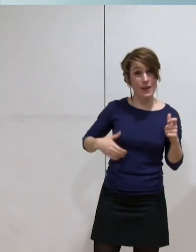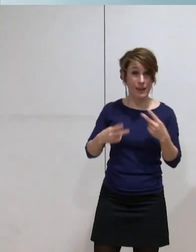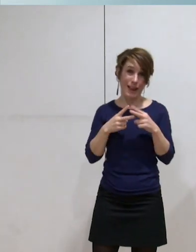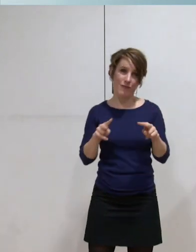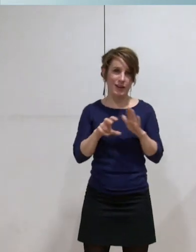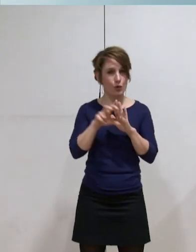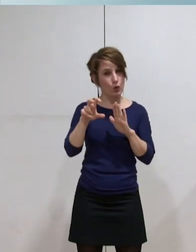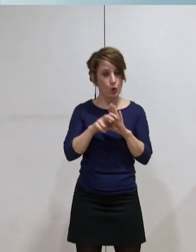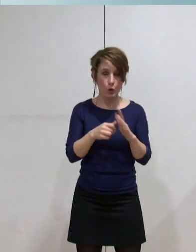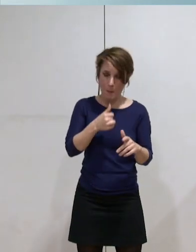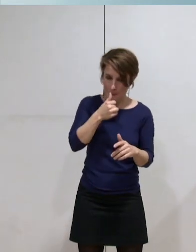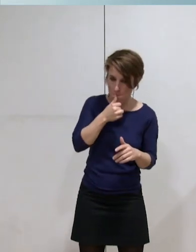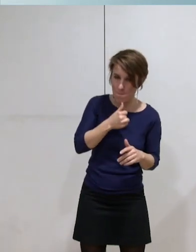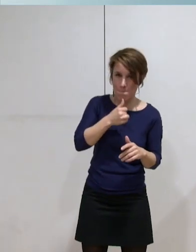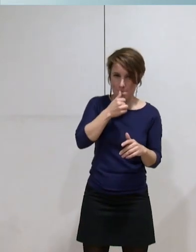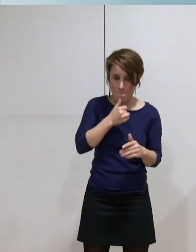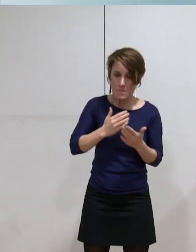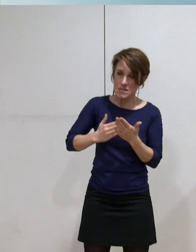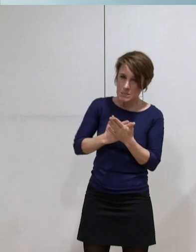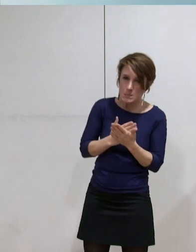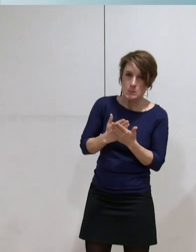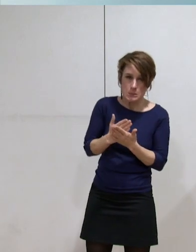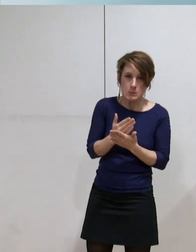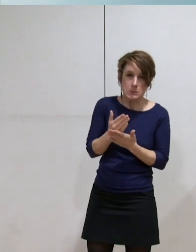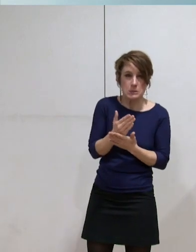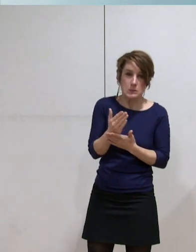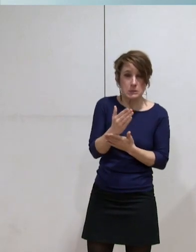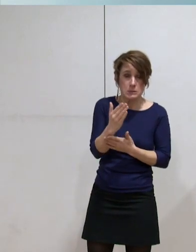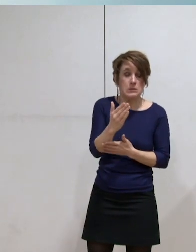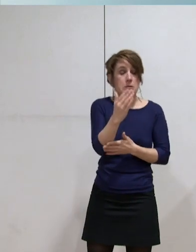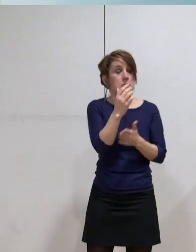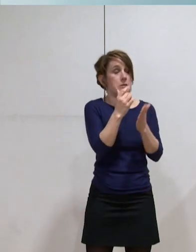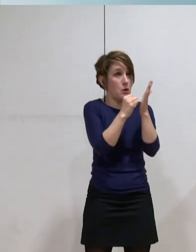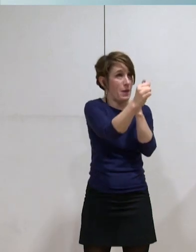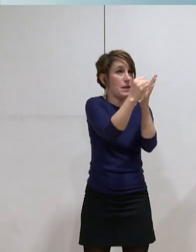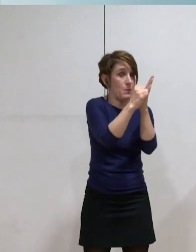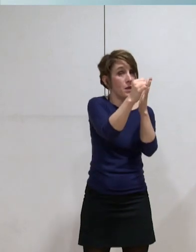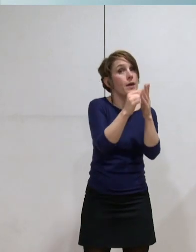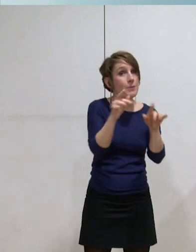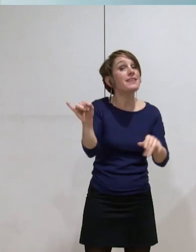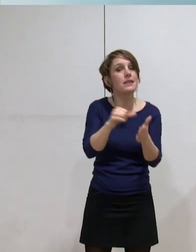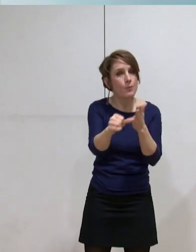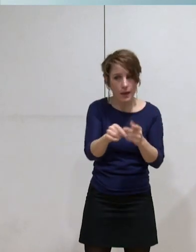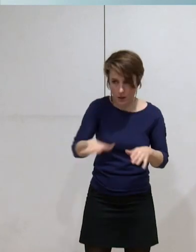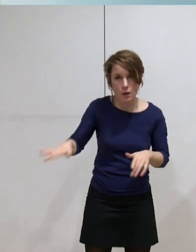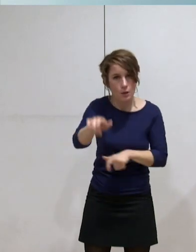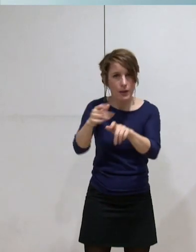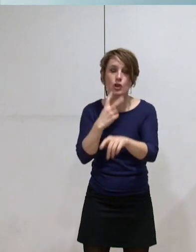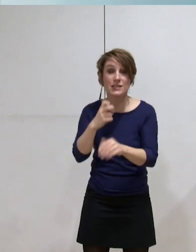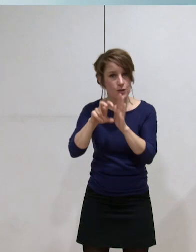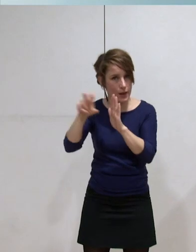péniblement difficilement douloureusement pour les Grenoblois qu'il payent parce que c'est cette dette c'est autant de service publics